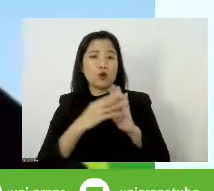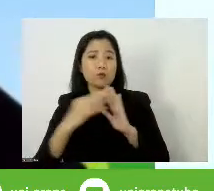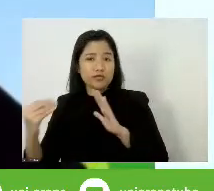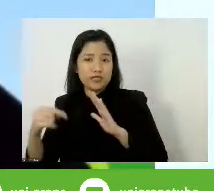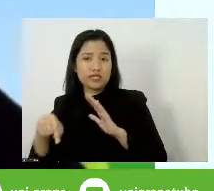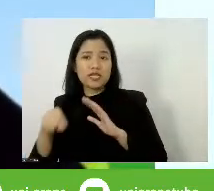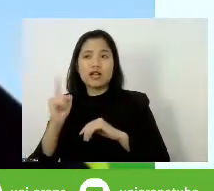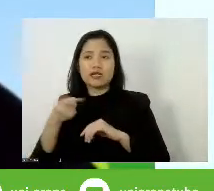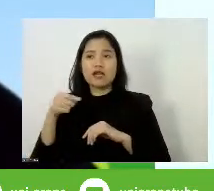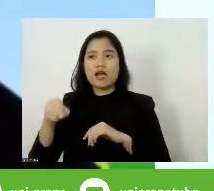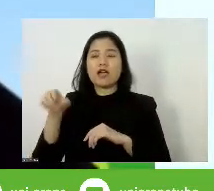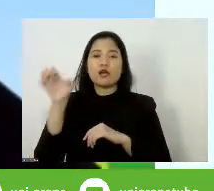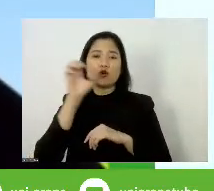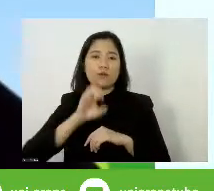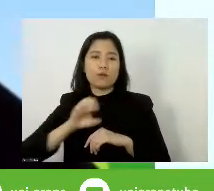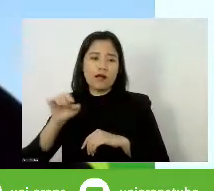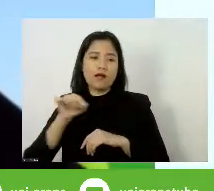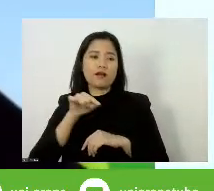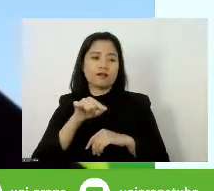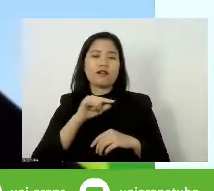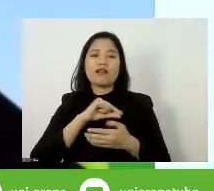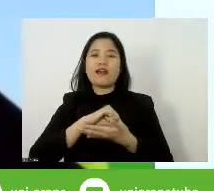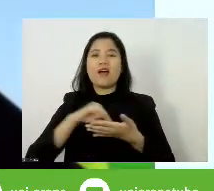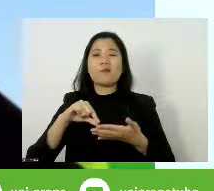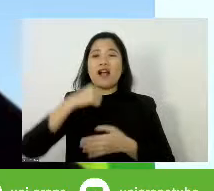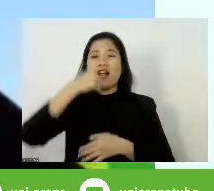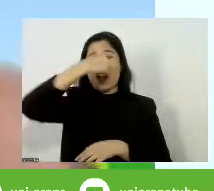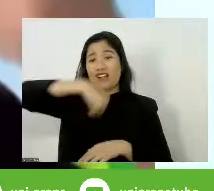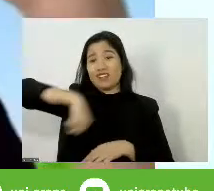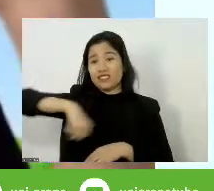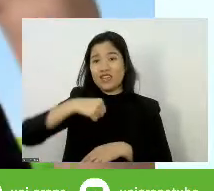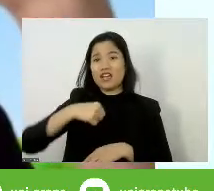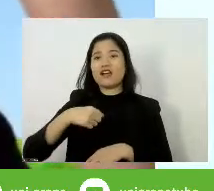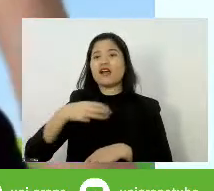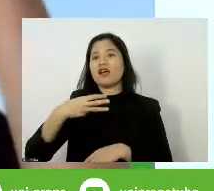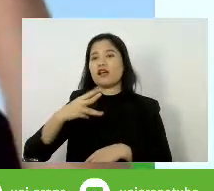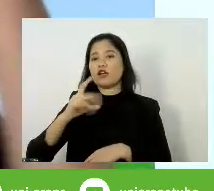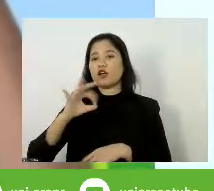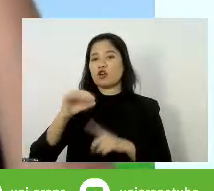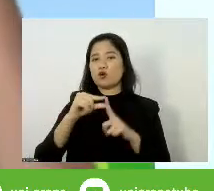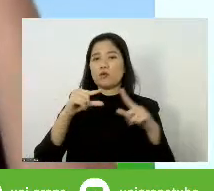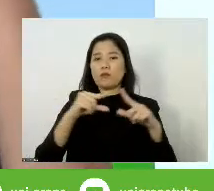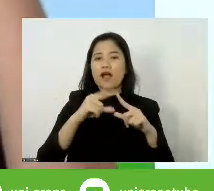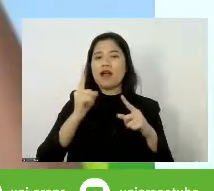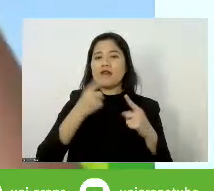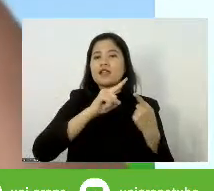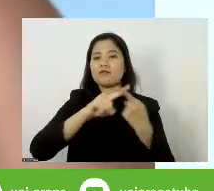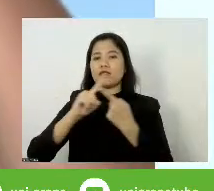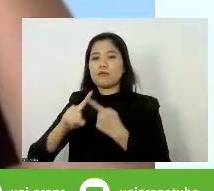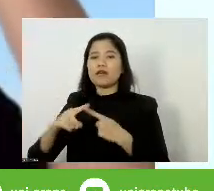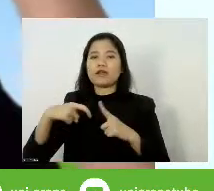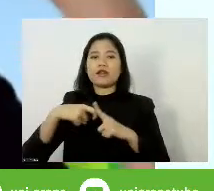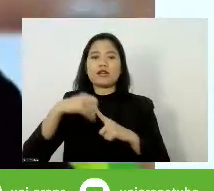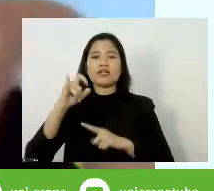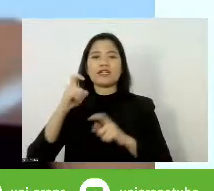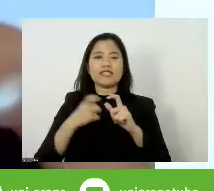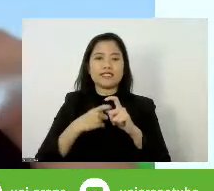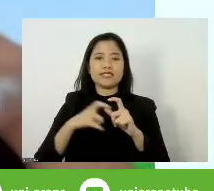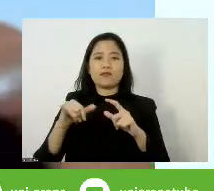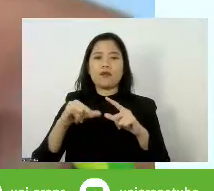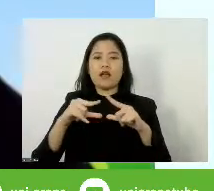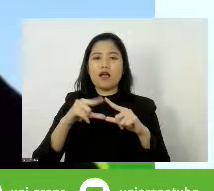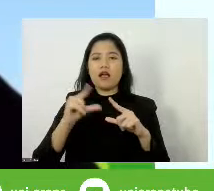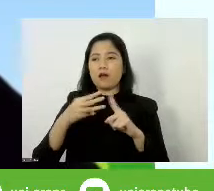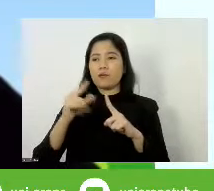Uni Eropa bernama Eropa semoga sehat-sehat eh bersama sobatnya itu ada Kris dan juga albertina